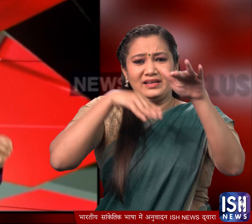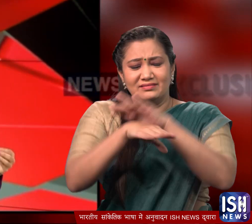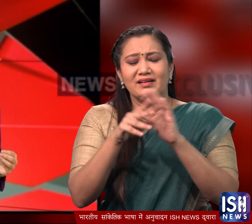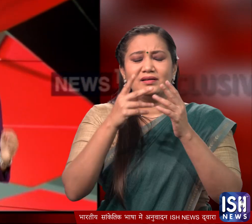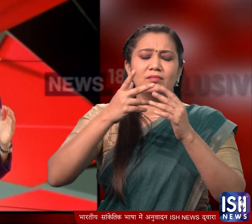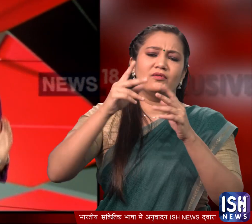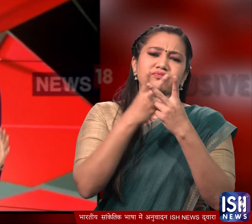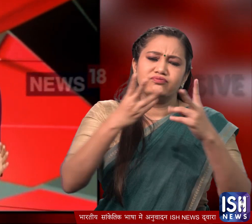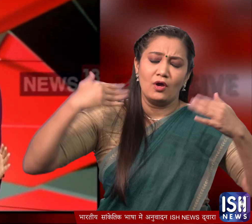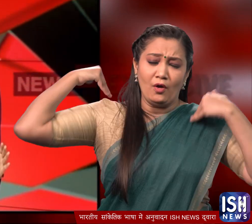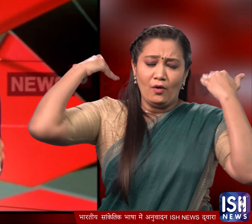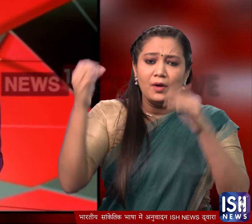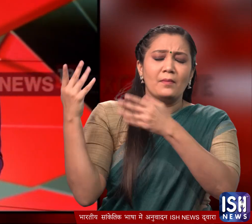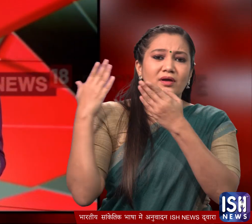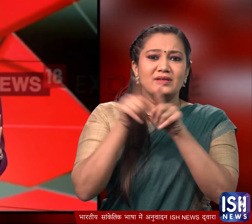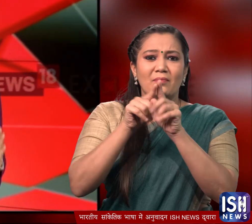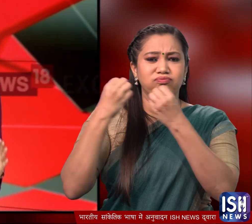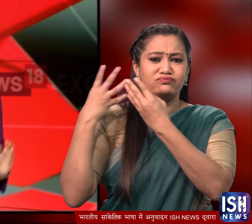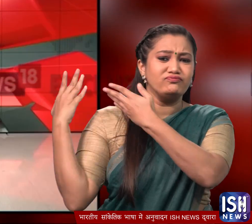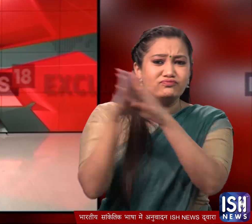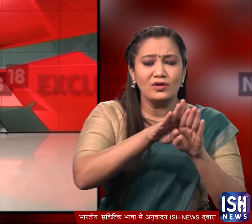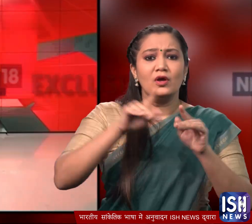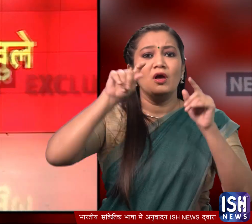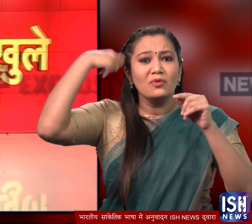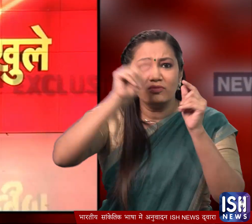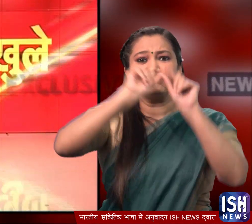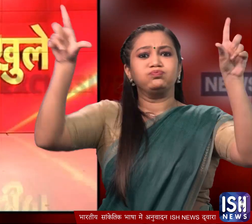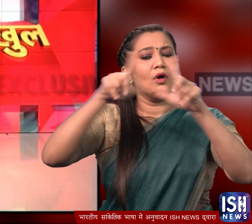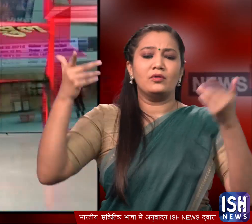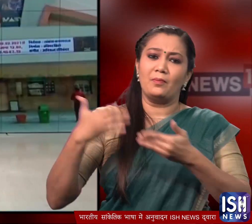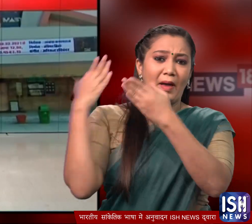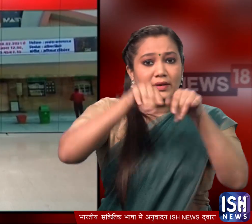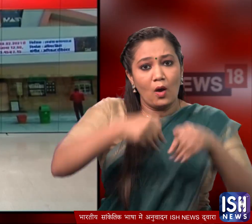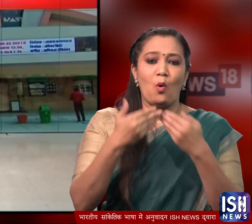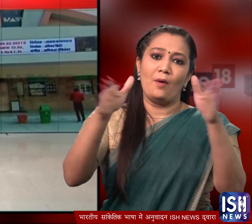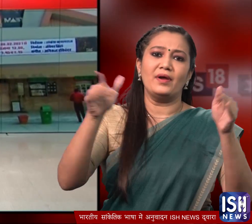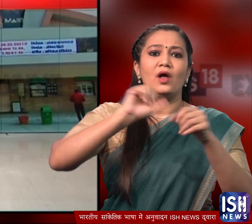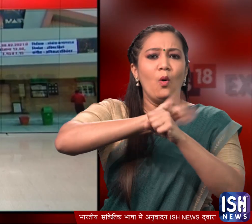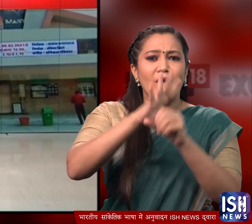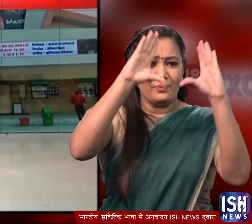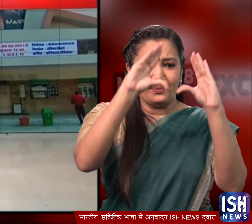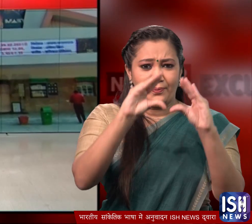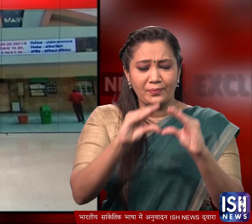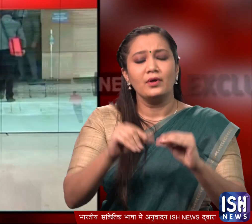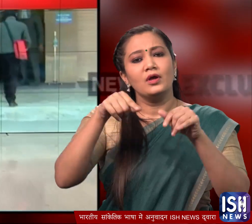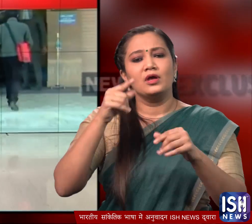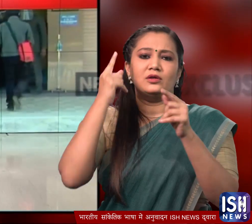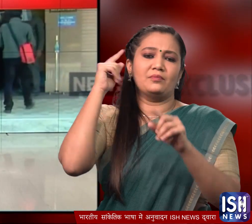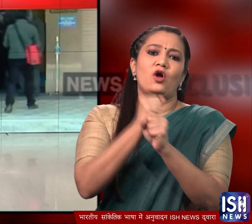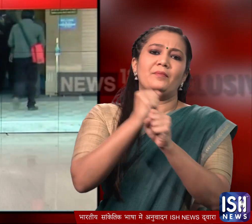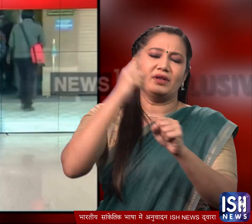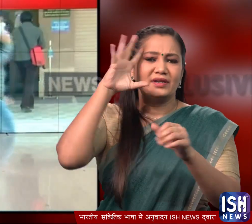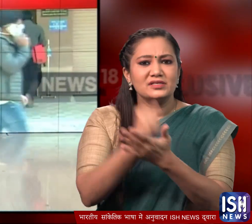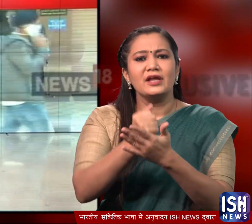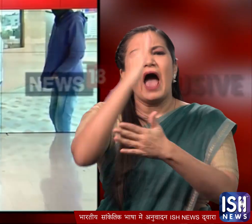में महीनों तक बंद रहने के बाद आखिरकार सिनेमा घर एक बार फिर खोल दिए गए। कोरोना मरीजों की तादाद में कमी आने के बाद सरकार ने